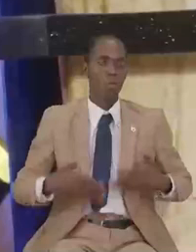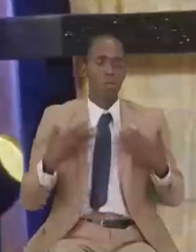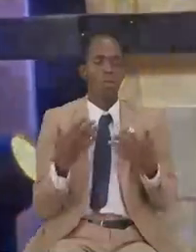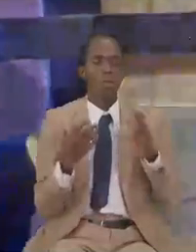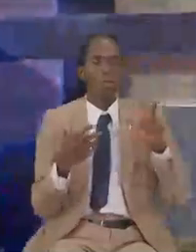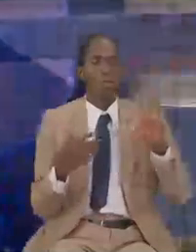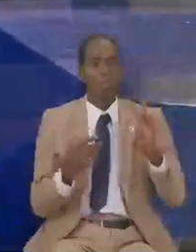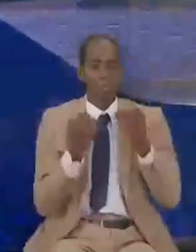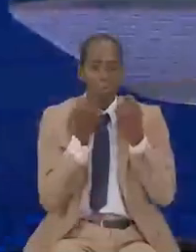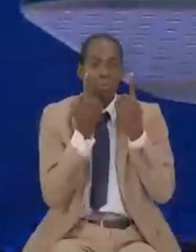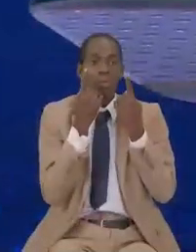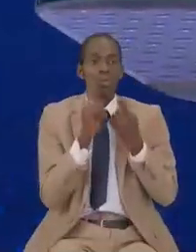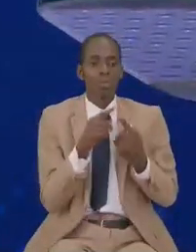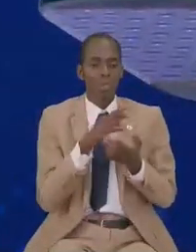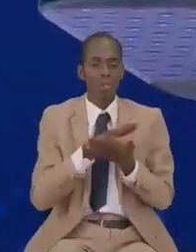Verset